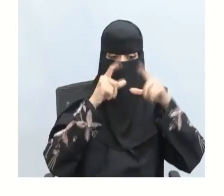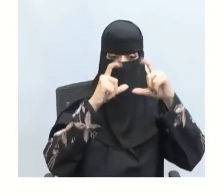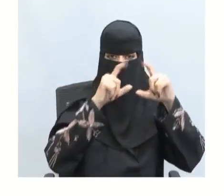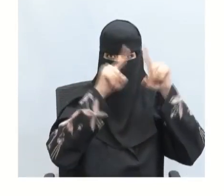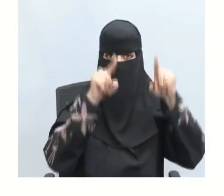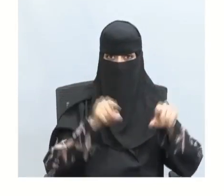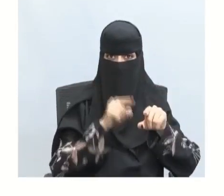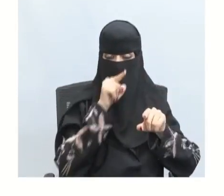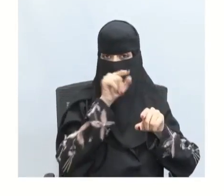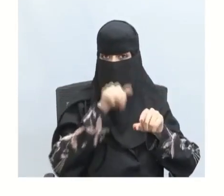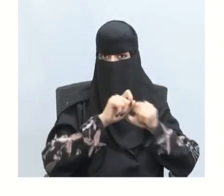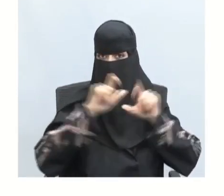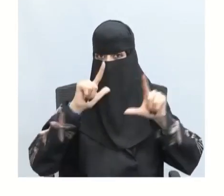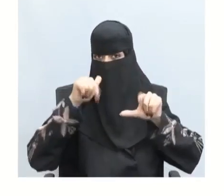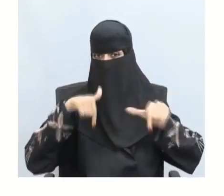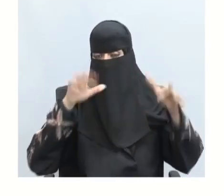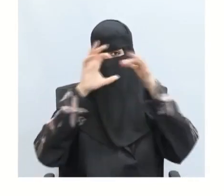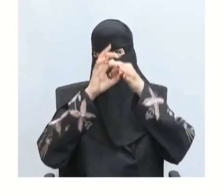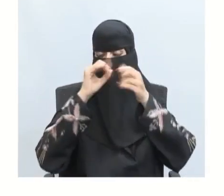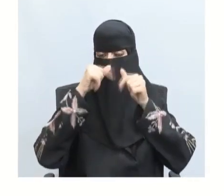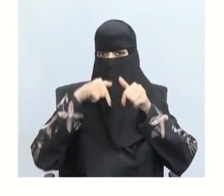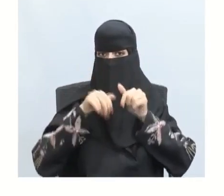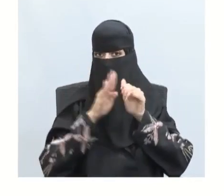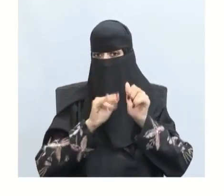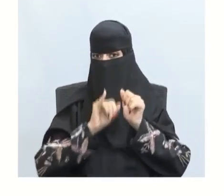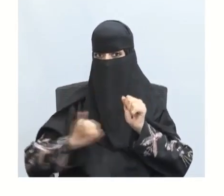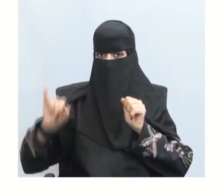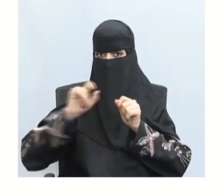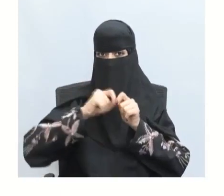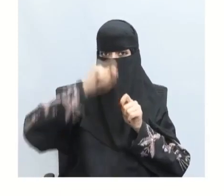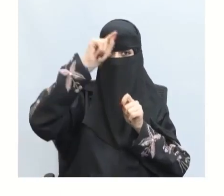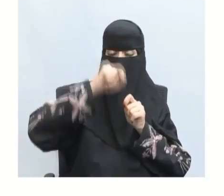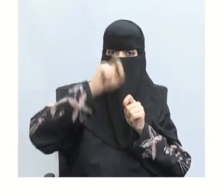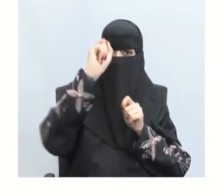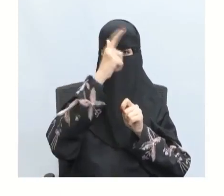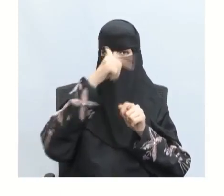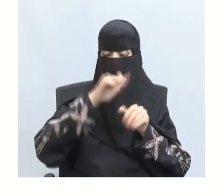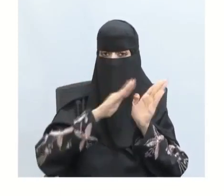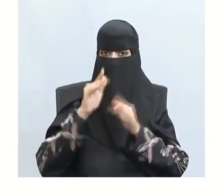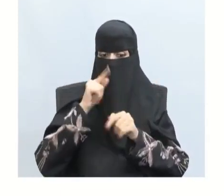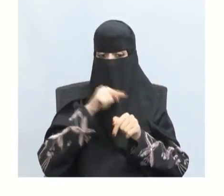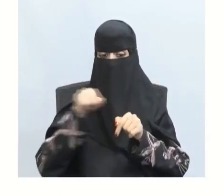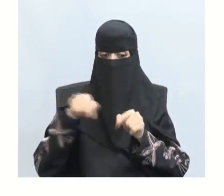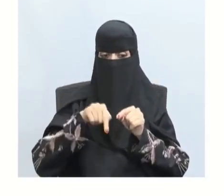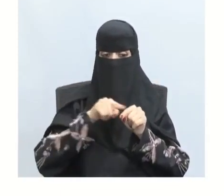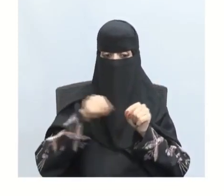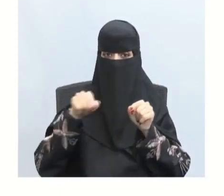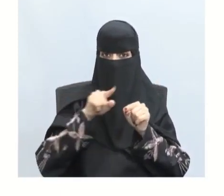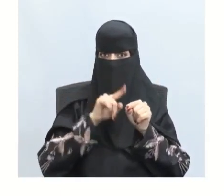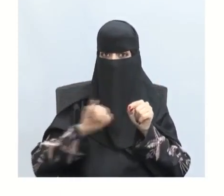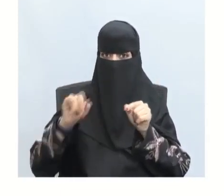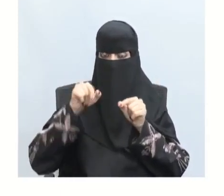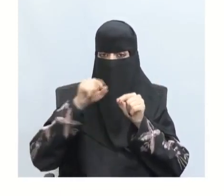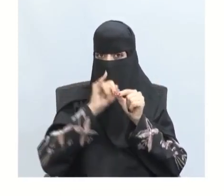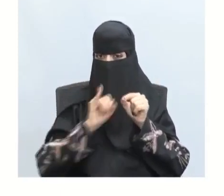امامنا بيبين العلاقه ما بين المسافه والسرعه اي بمعنى المسافه ما بين المجرات